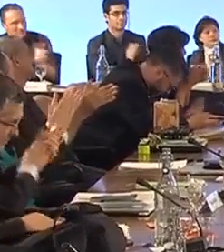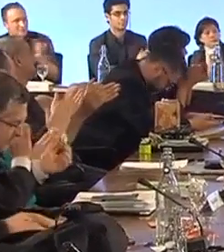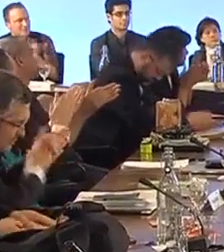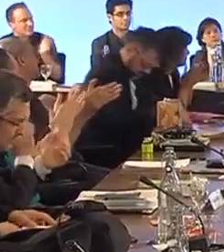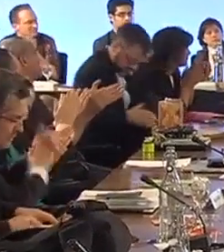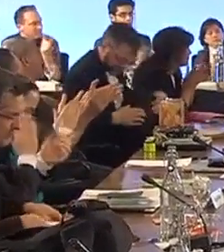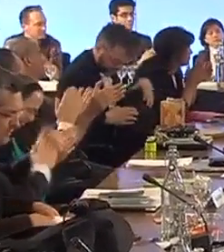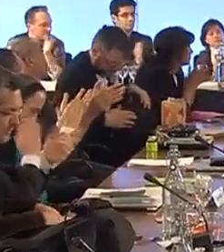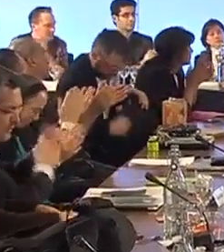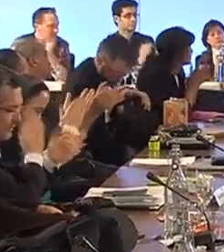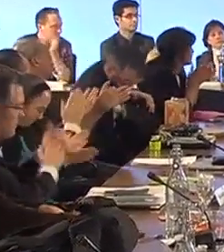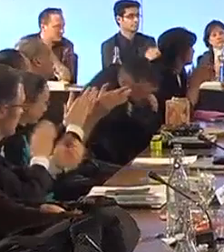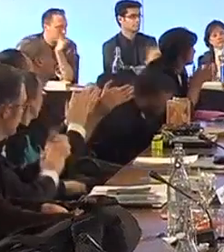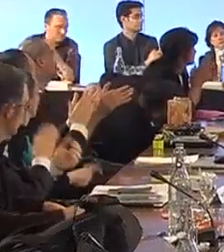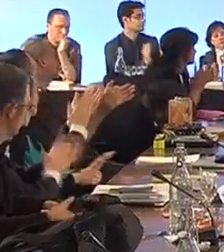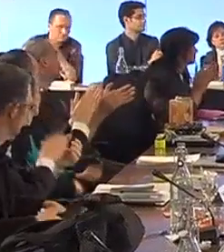monsieur